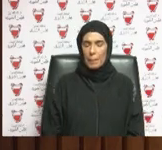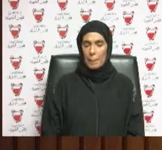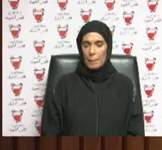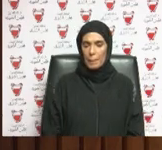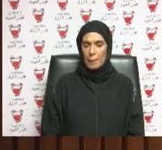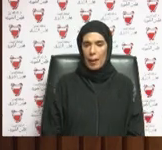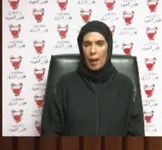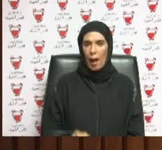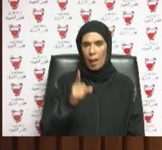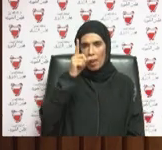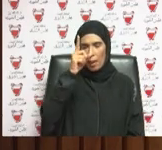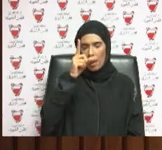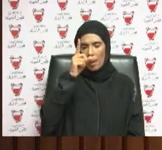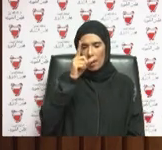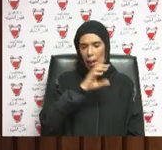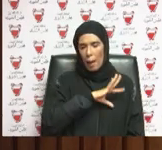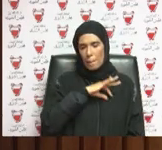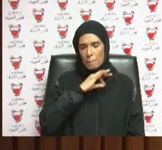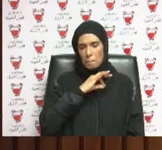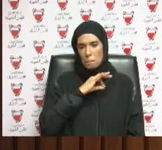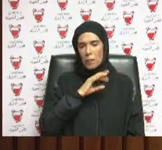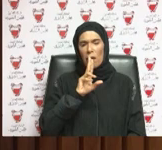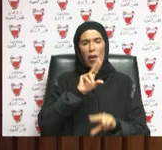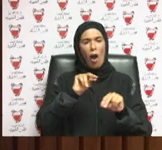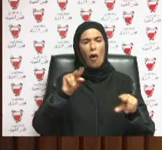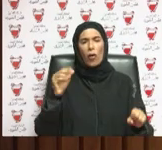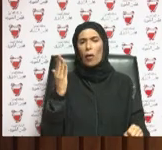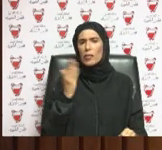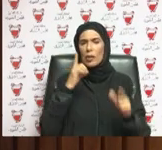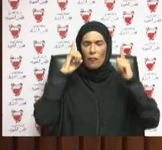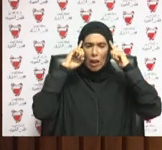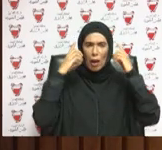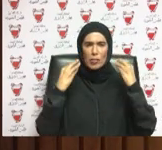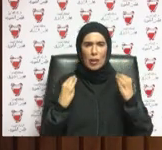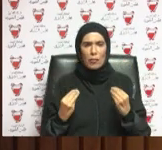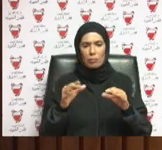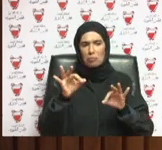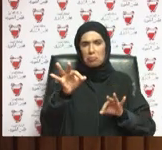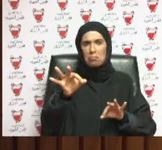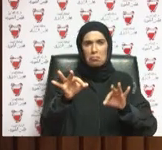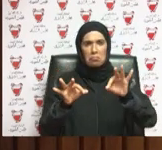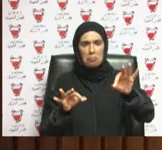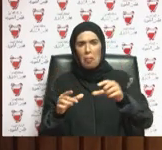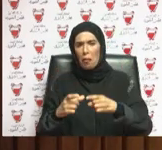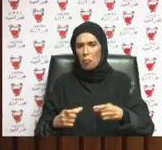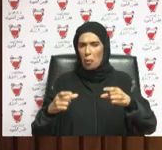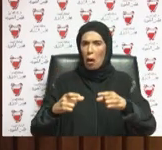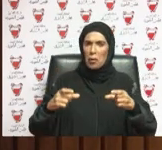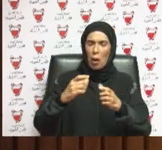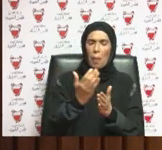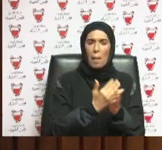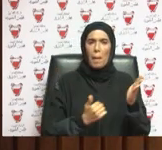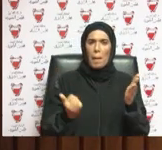كان رحمة الله عليه مدرسة في كل شيء، مدرسة في الأخلاق ومدرسة في السياسة ومدرسة في الإدارة ومدرسة في